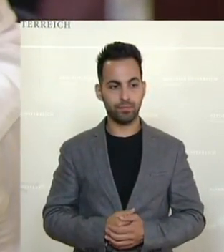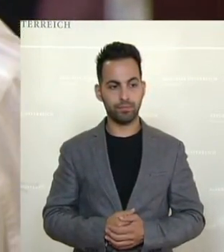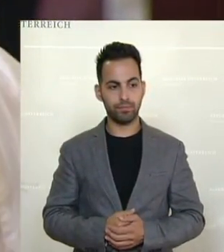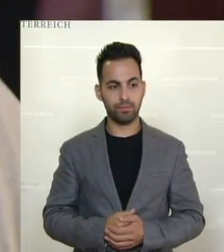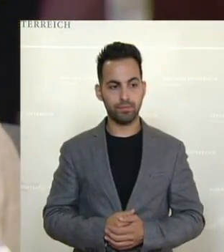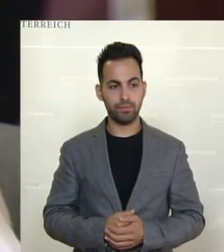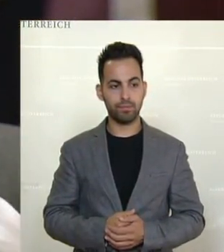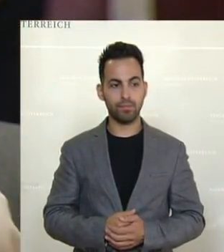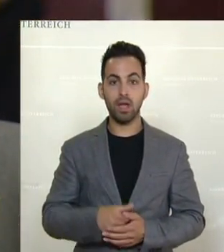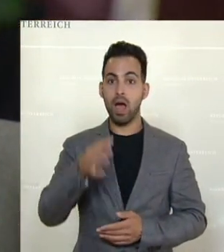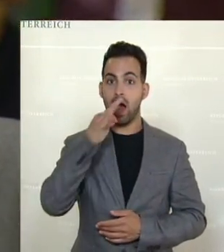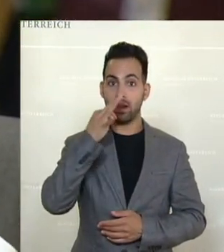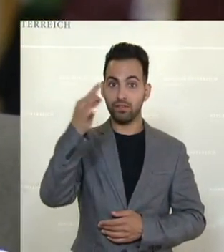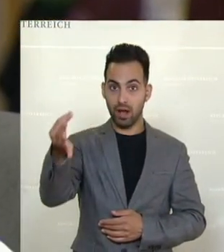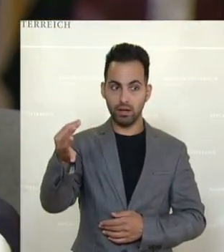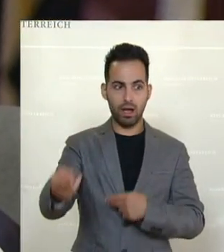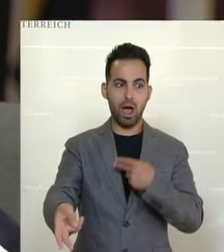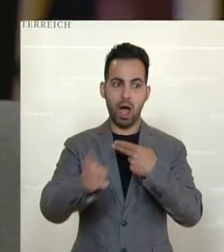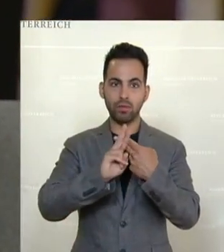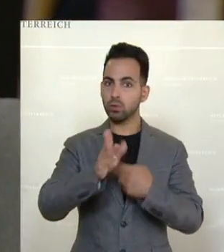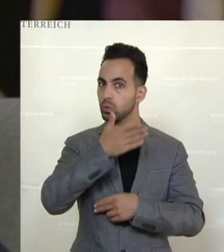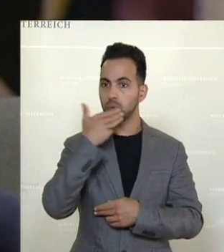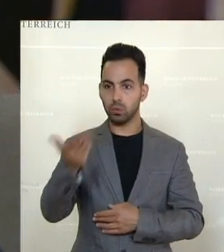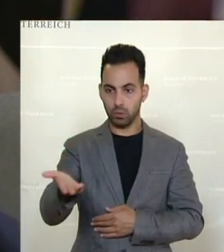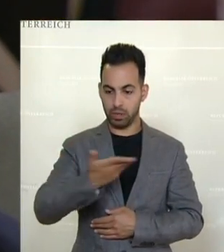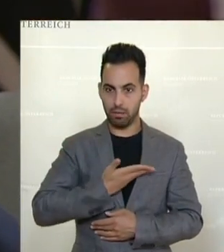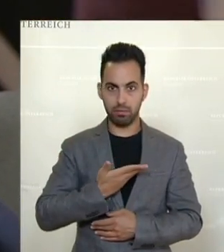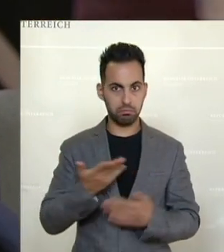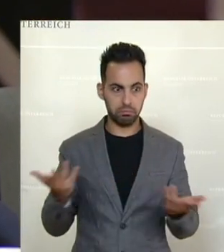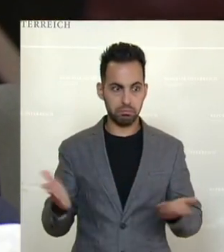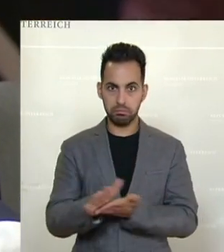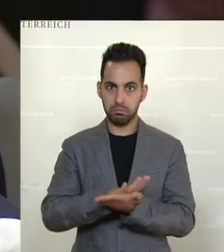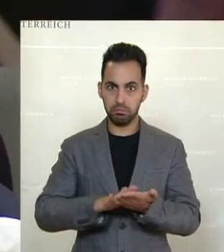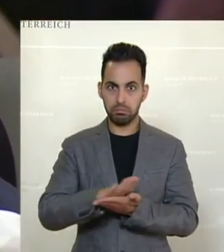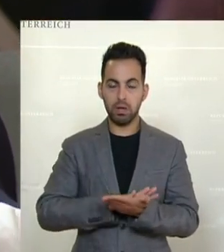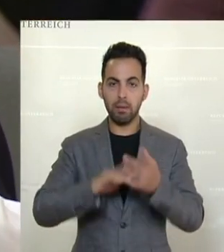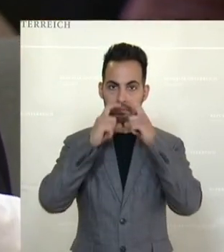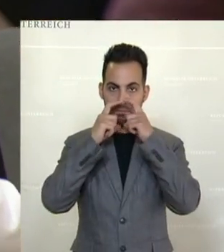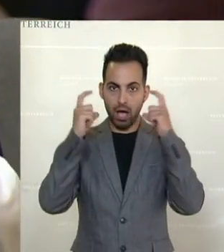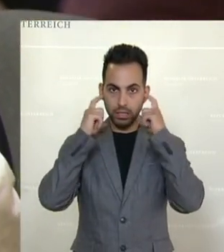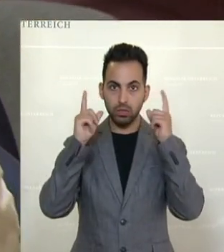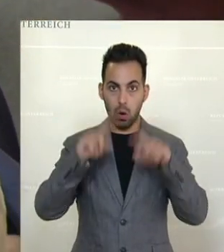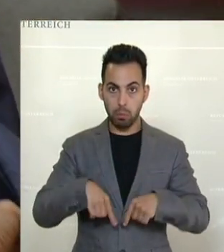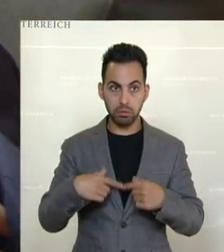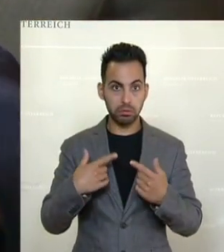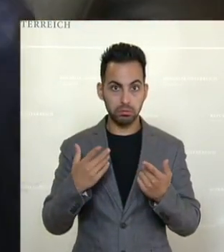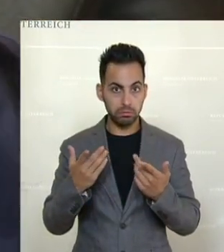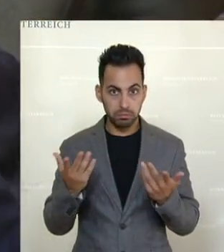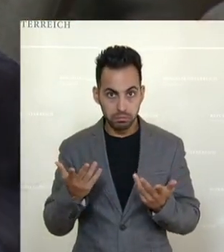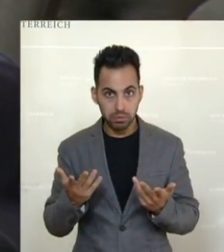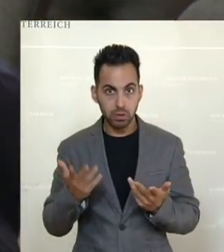In der Anfrage, Herr Bundesminister, haben Sie keine Antworten gegeben, auch uns im Hinblick auf das Maskentragen, ob Sie sich hier im